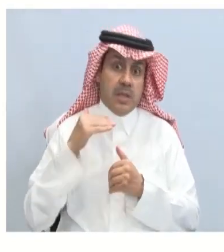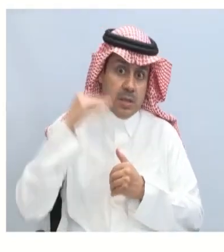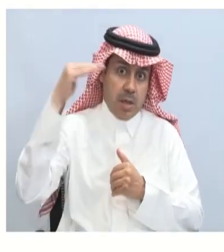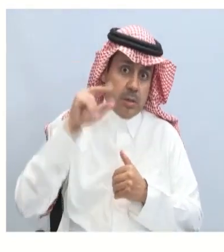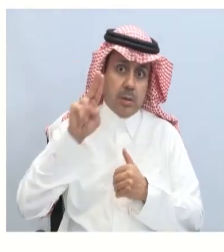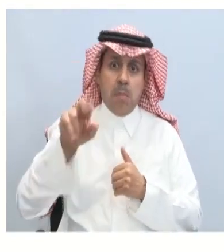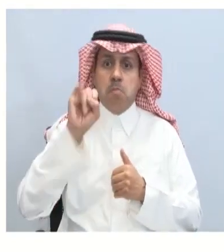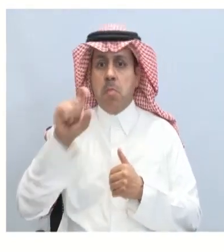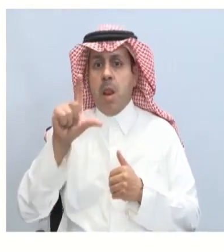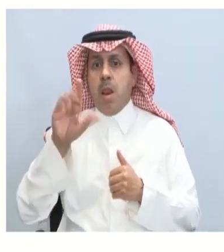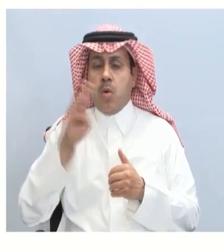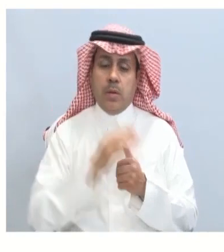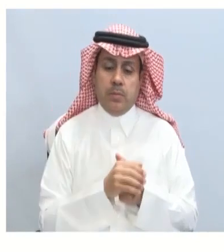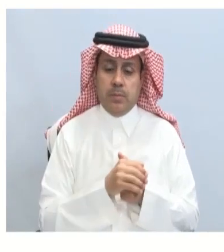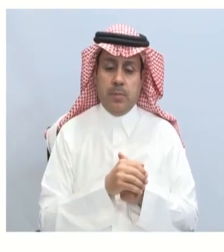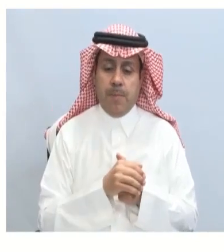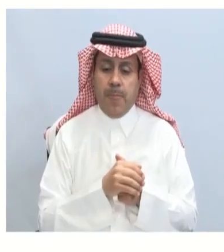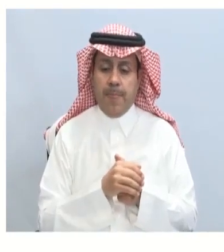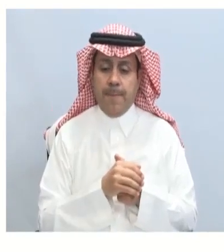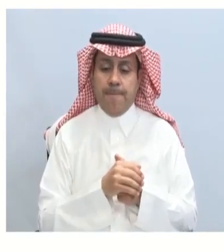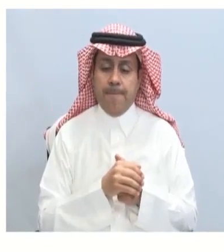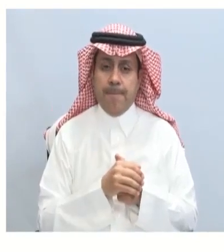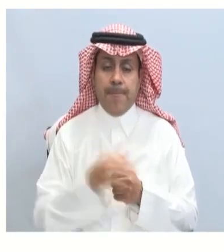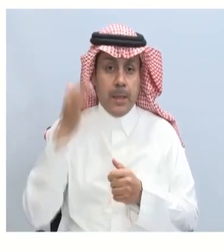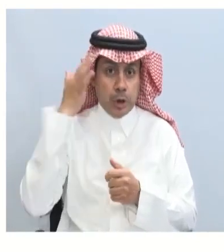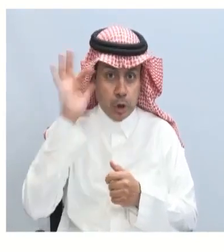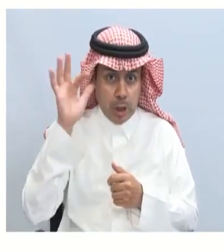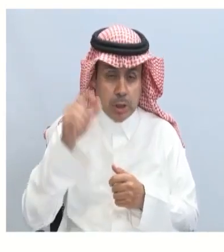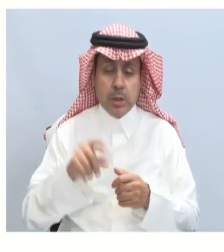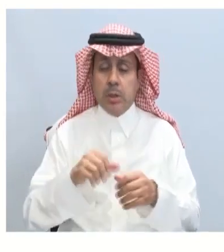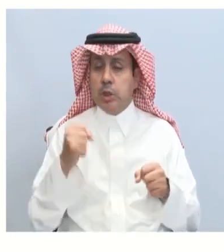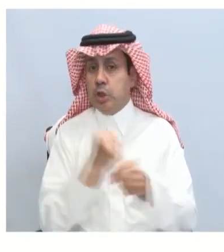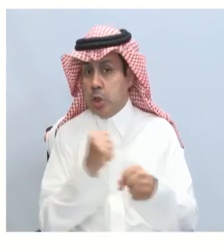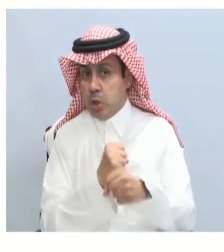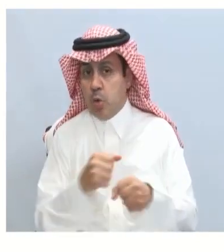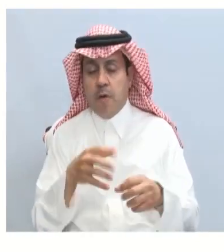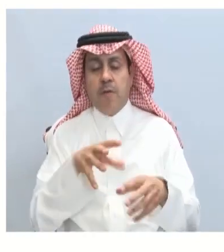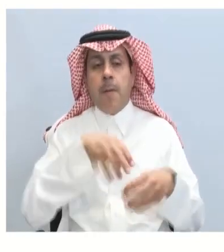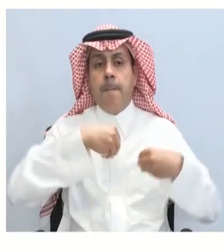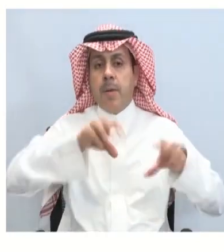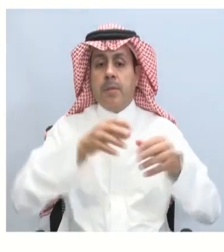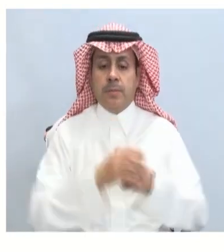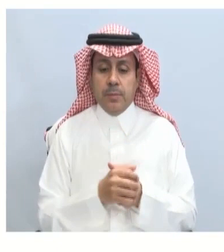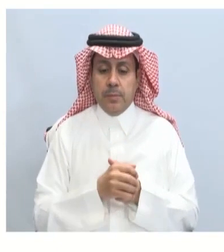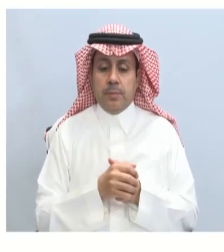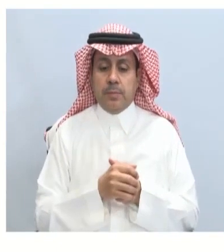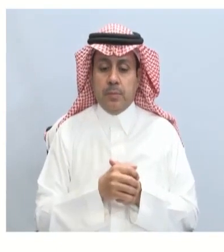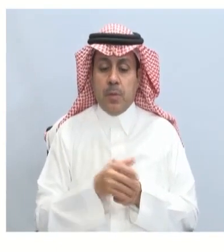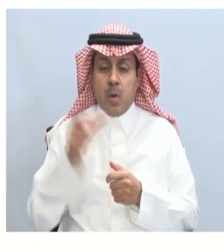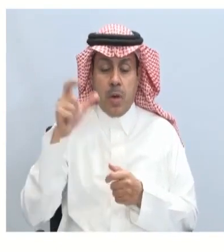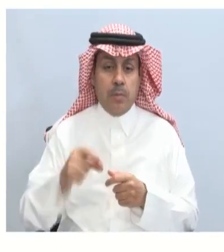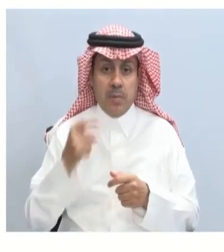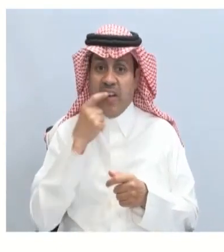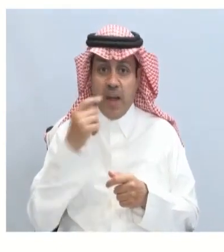التملك ناتي الى العباره الاخرى جائز التصرف ما المراد بهذه العباره نعم هو ان